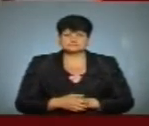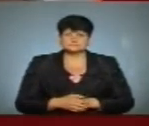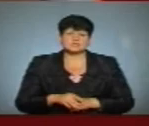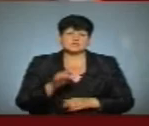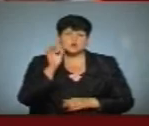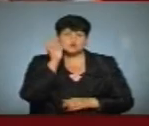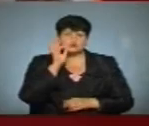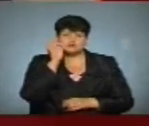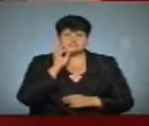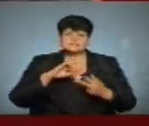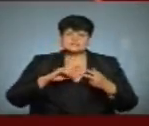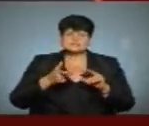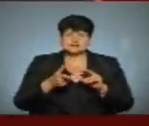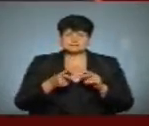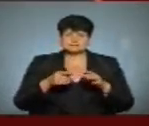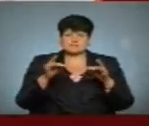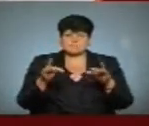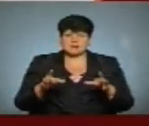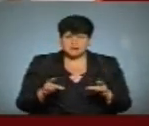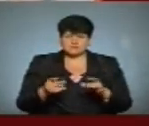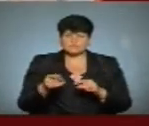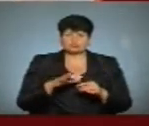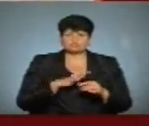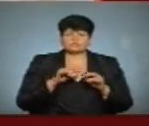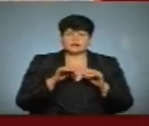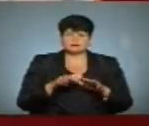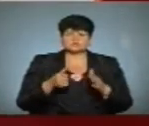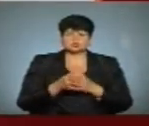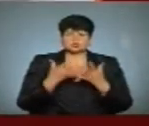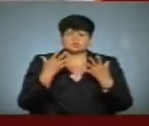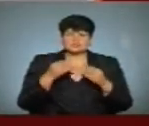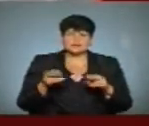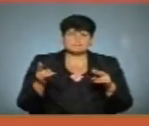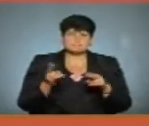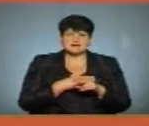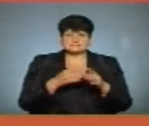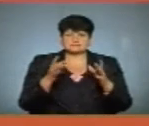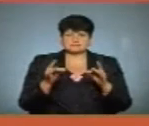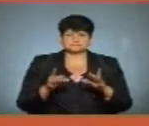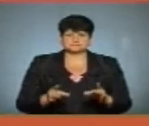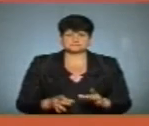Солодощі замість поліетиленових пакетів. У Тернополі відбулася акція «До дня без поліетилену».